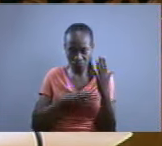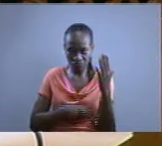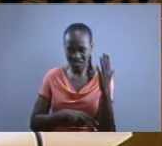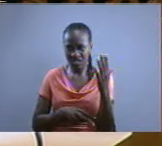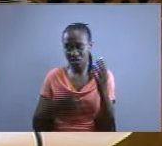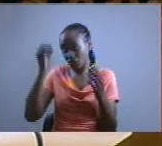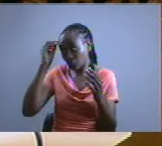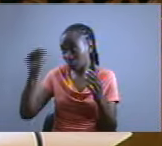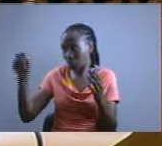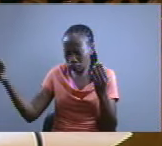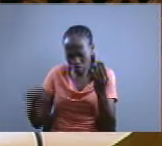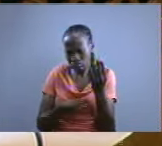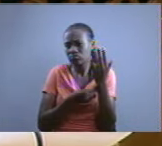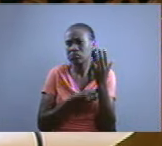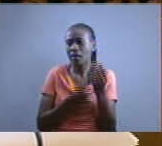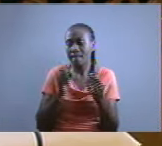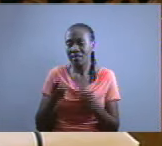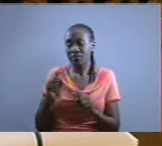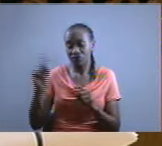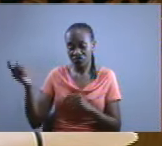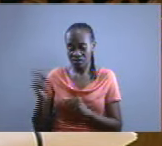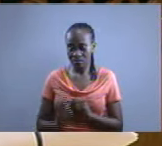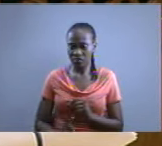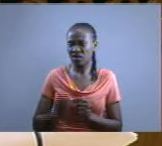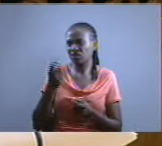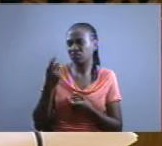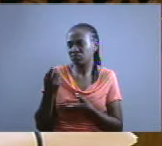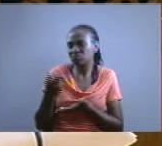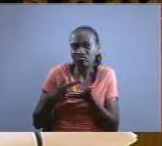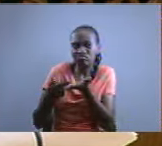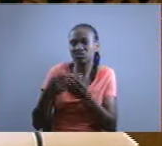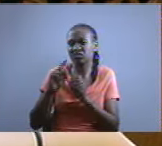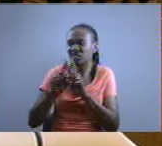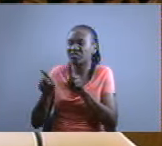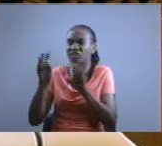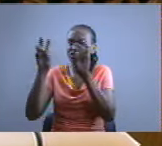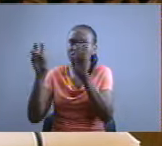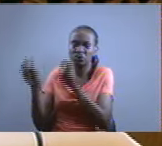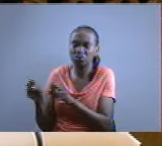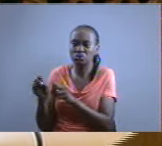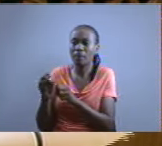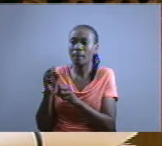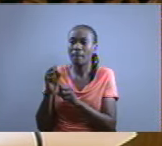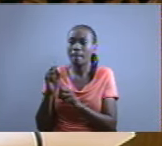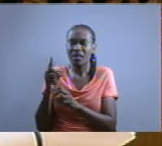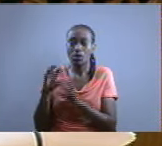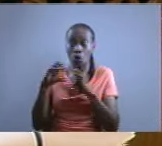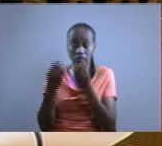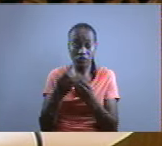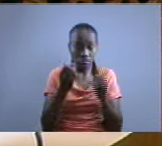dan wil jy kom praat oor anderlike goed, maar ek het nog nooit die komitee bygewoon nie.